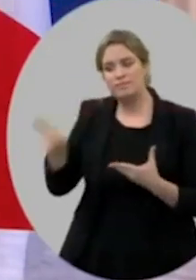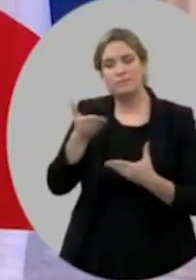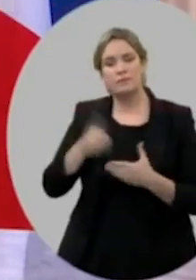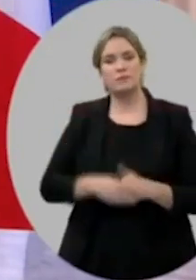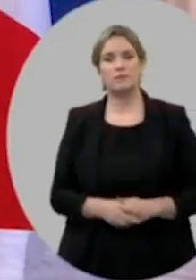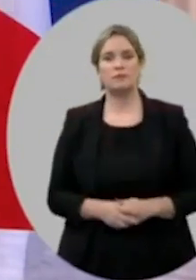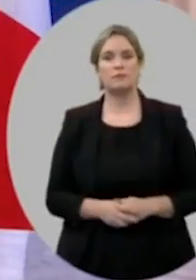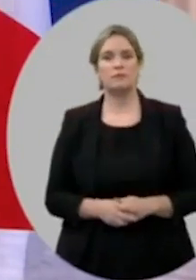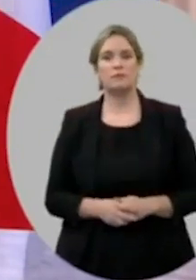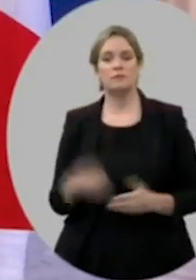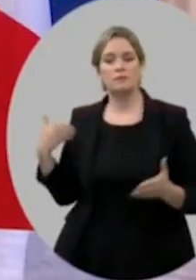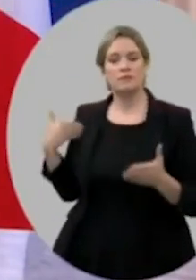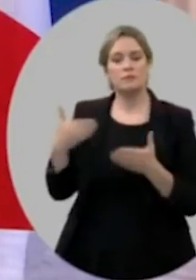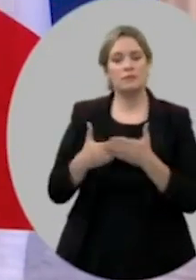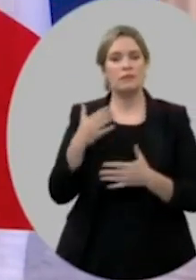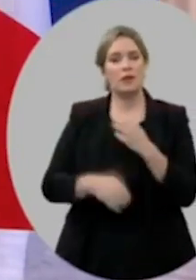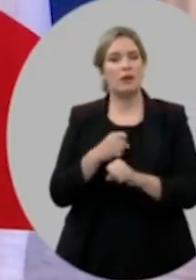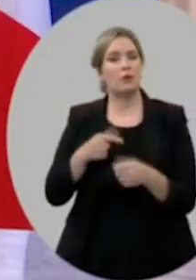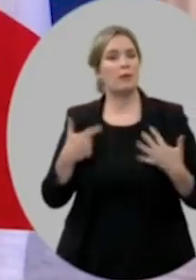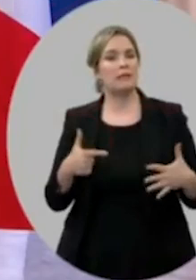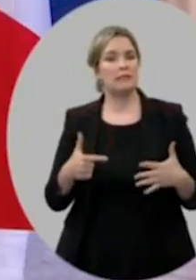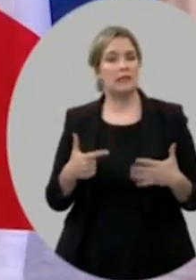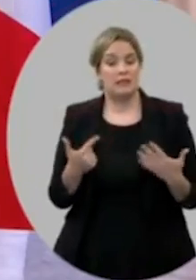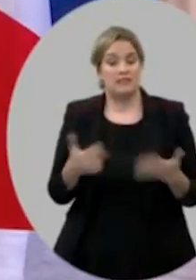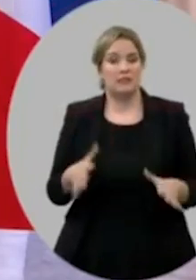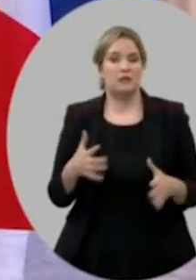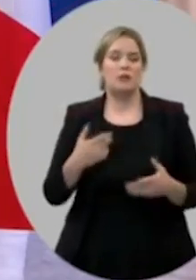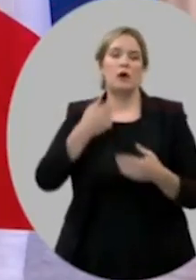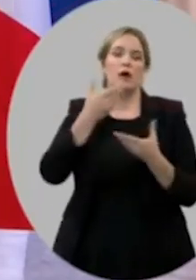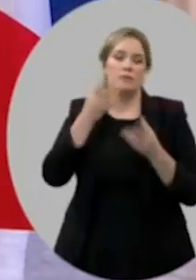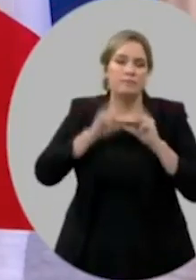Il y a deux images, au fond, qui me reviennent de ces quelques jours.